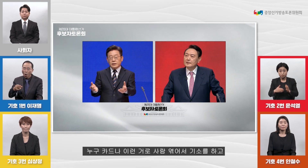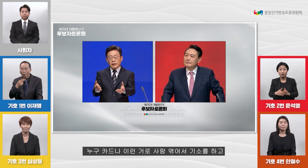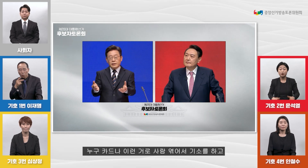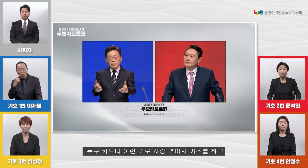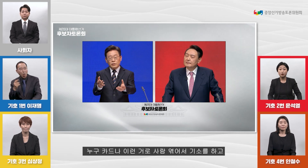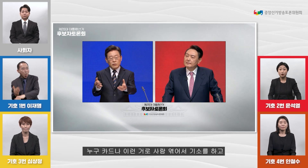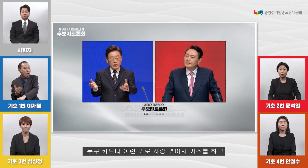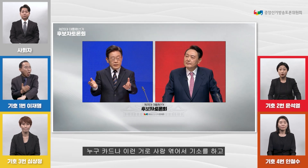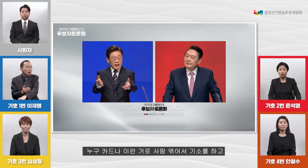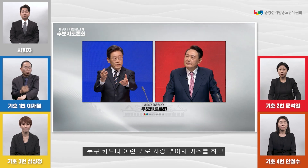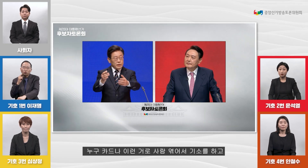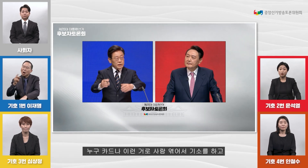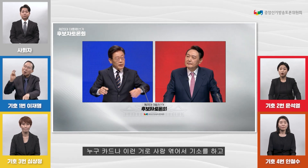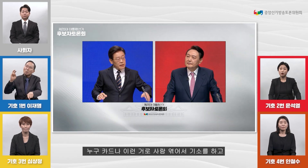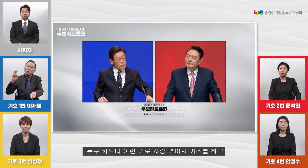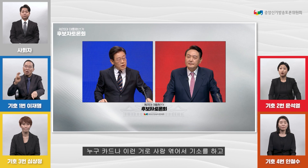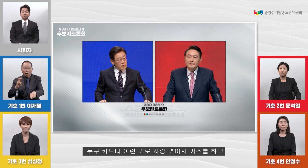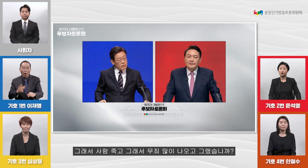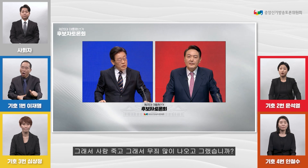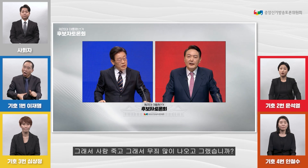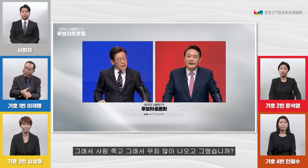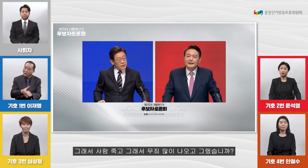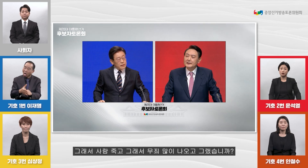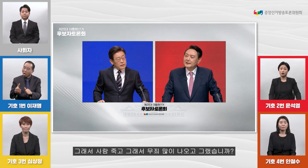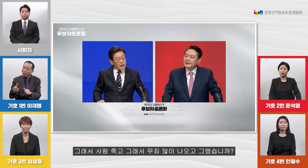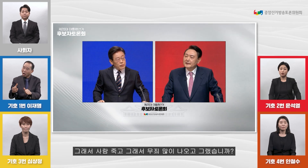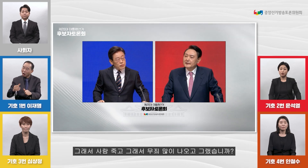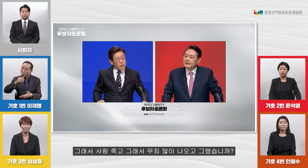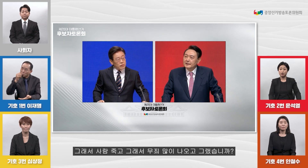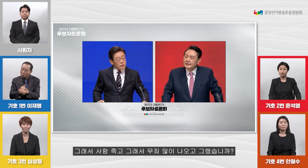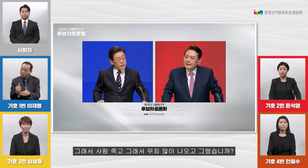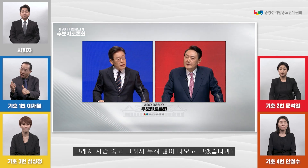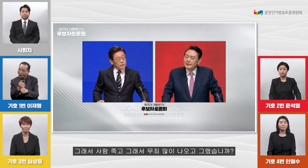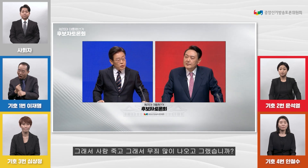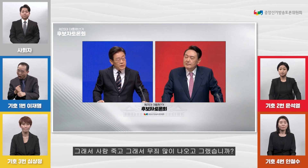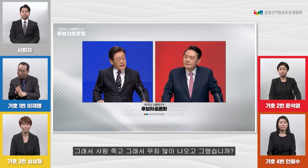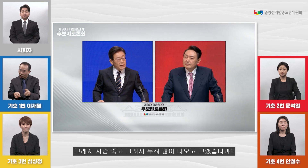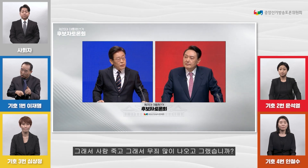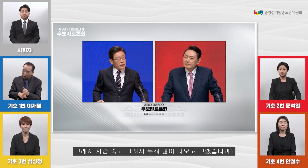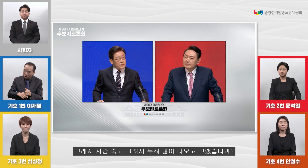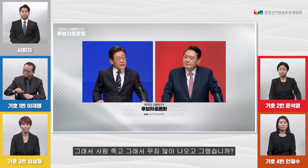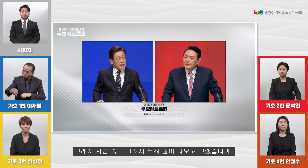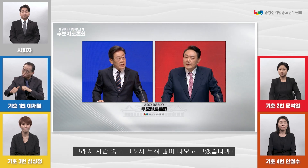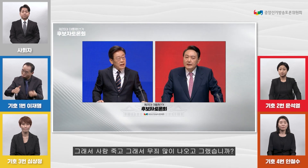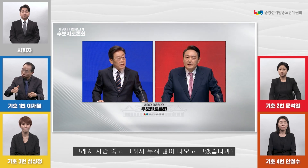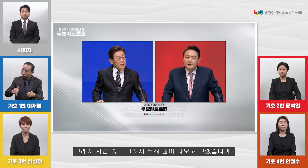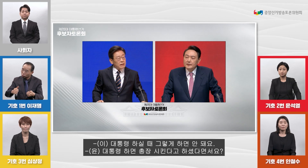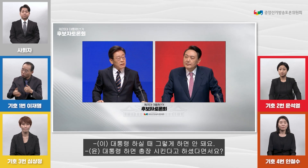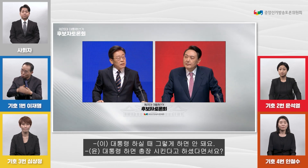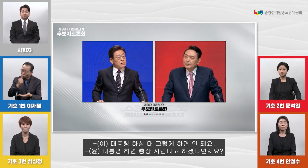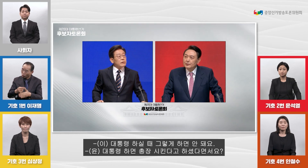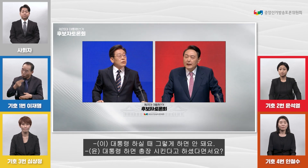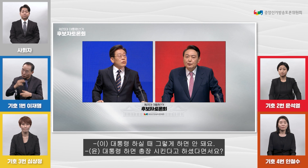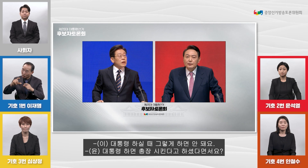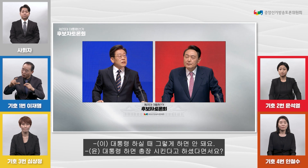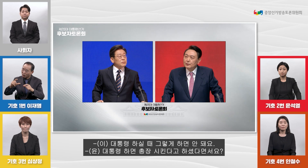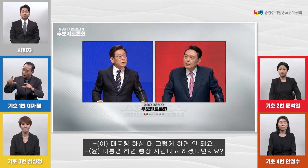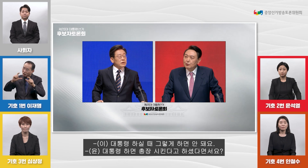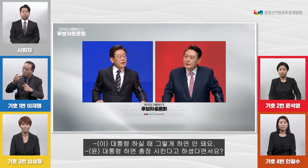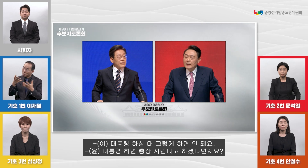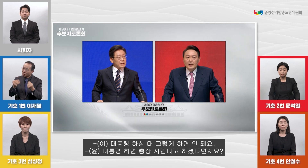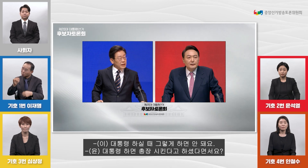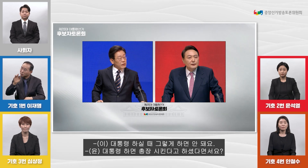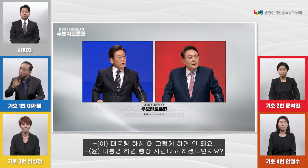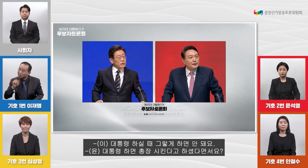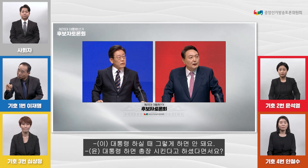누구 카드라 이런 걸로 사람 엮어서 막 기소하고 그래서 사람 죽고 그래서 무죄 많이 나오고 그랬습니까? 뭐 대통령 하신 분이